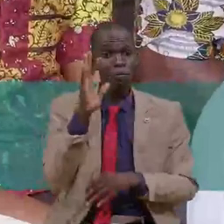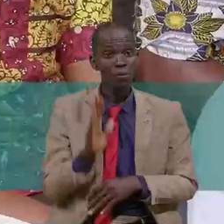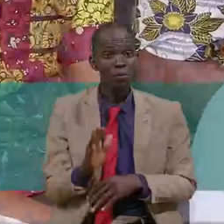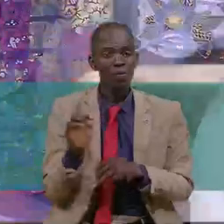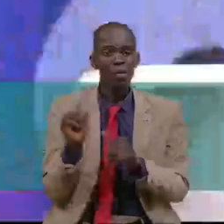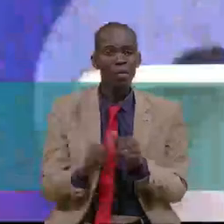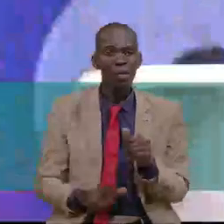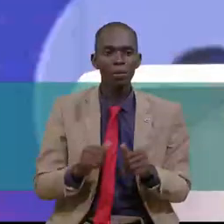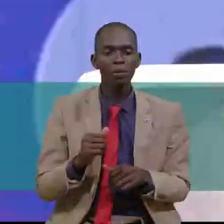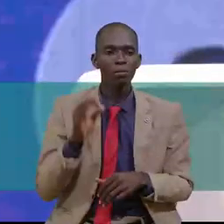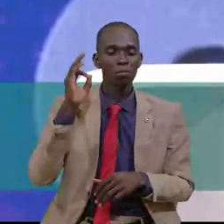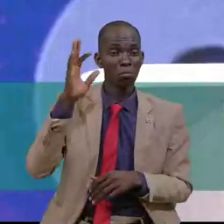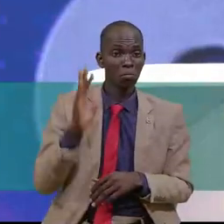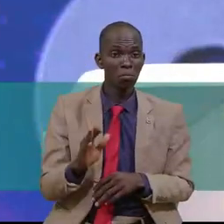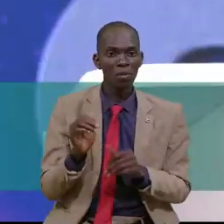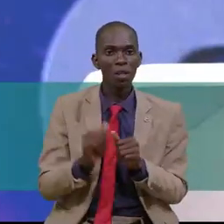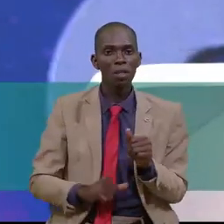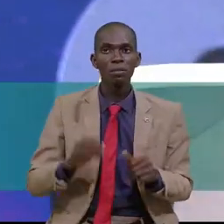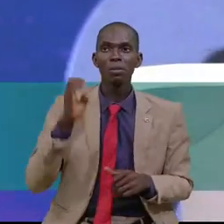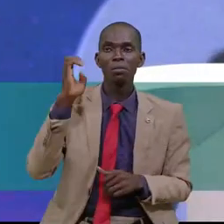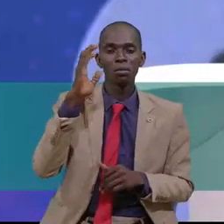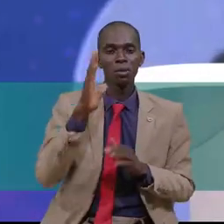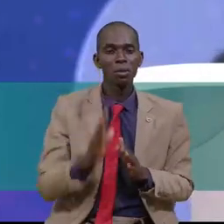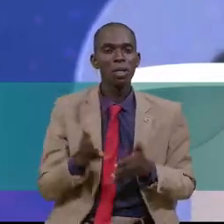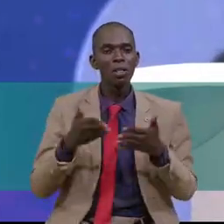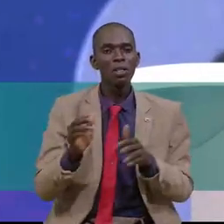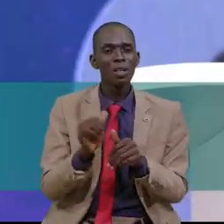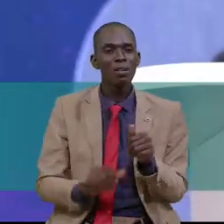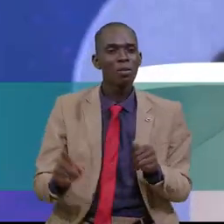prédicateur, tout pasteur, tout évangéliste,